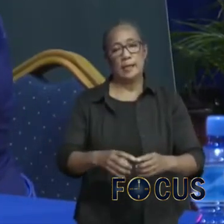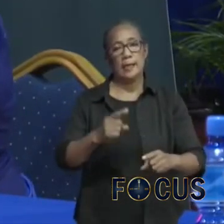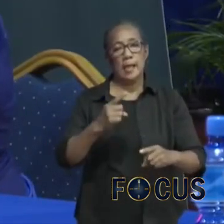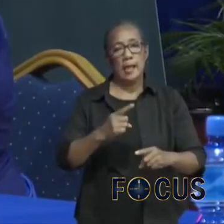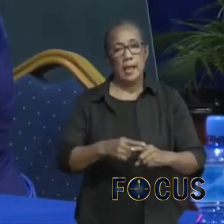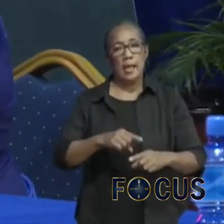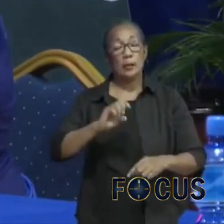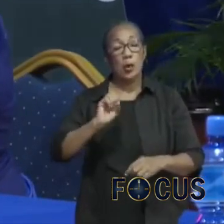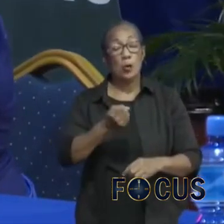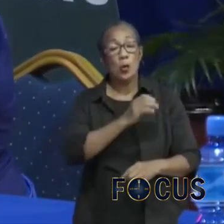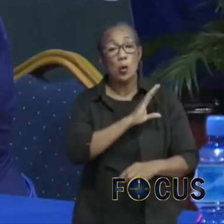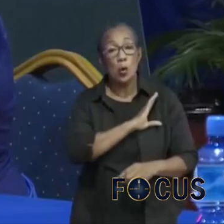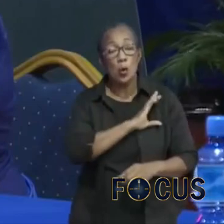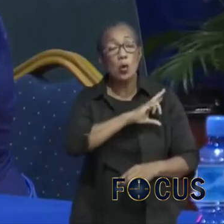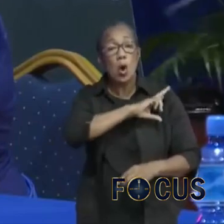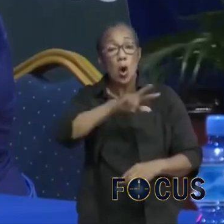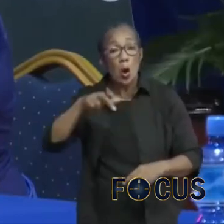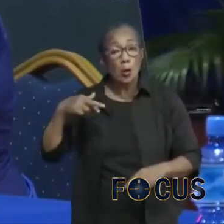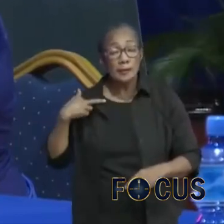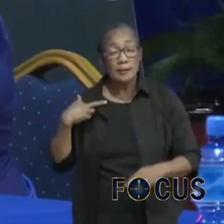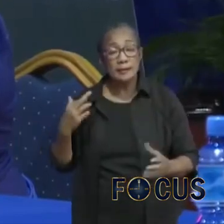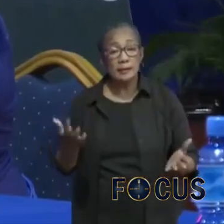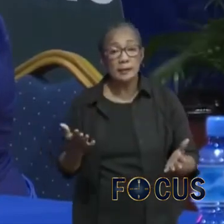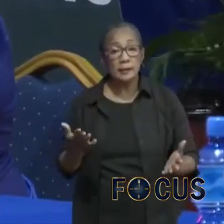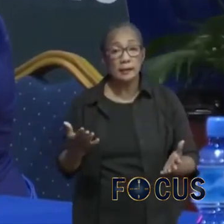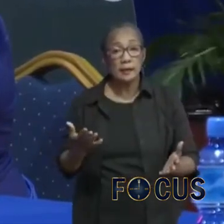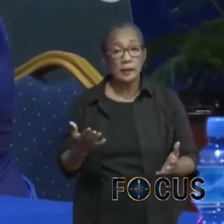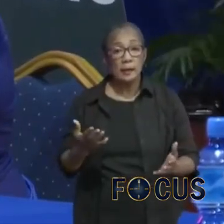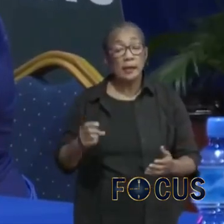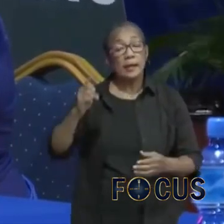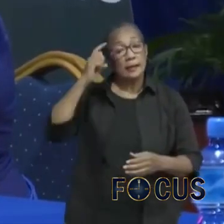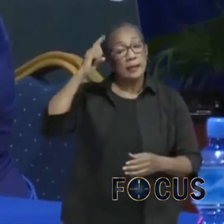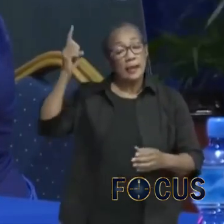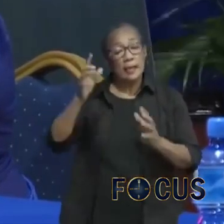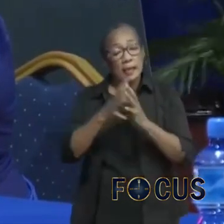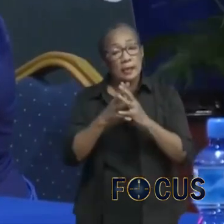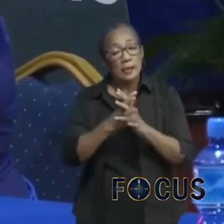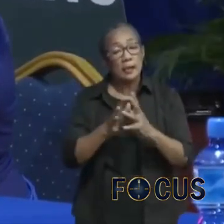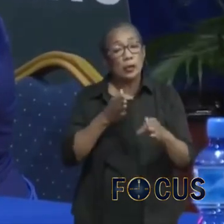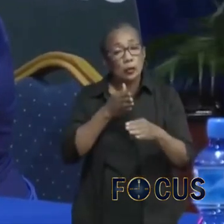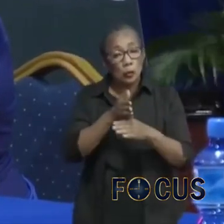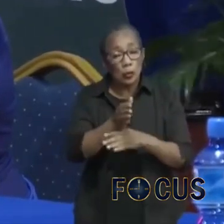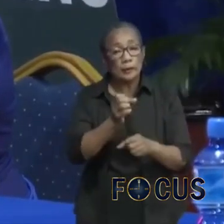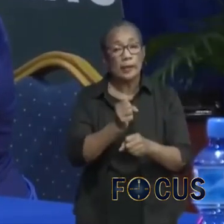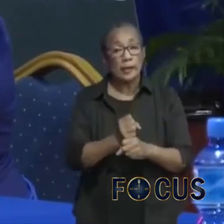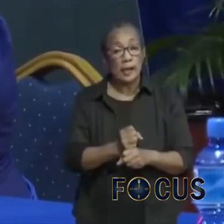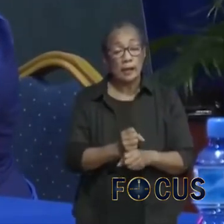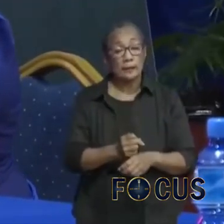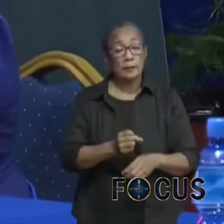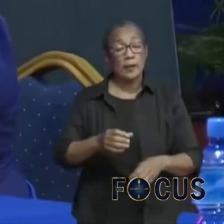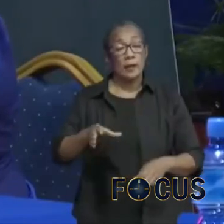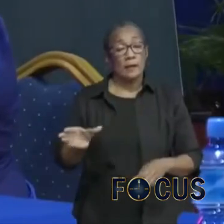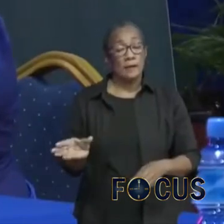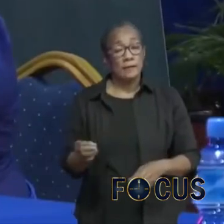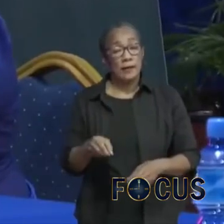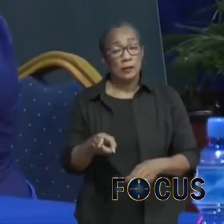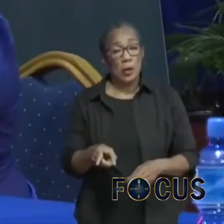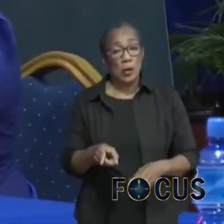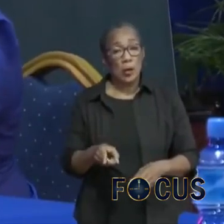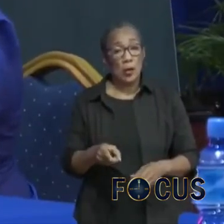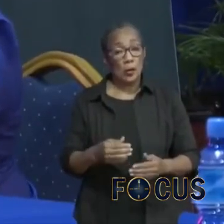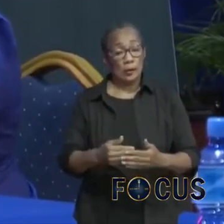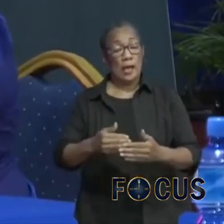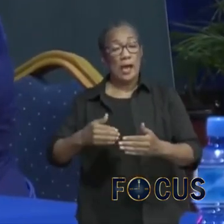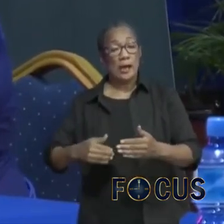om zo dan dus onze religie te beoefenen. Ik zou vanuit mijn